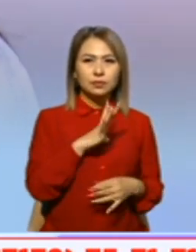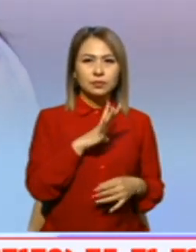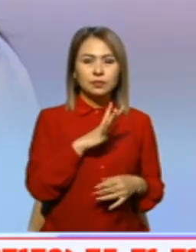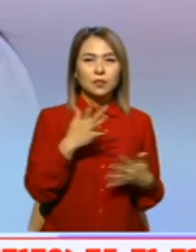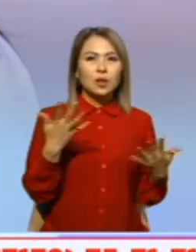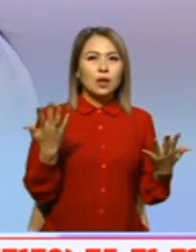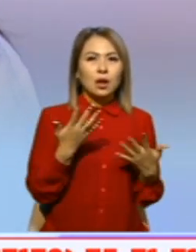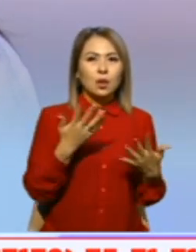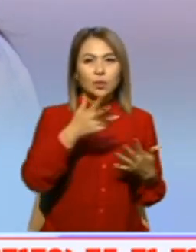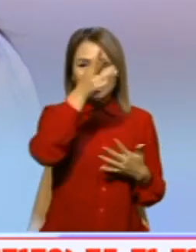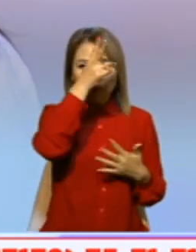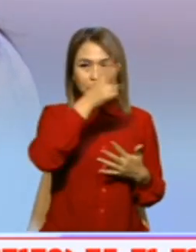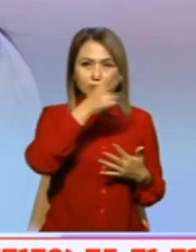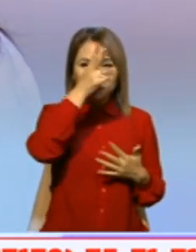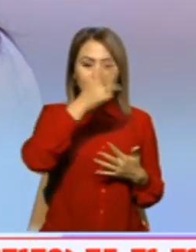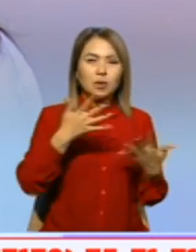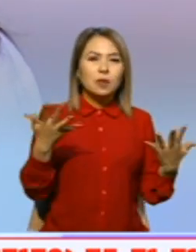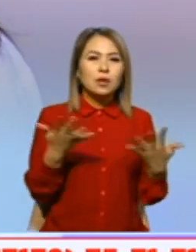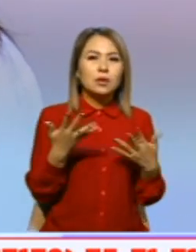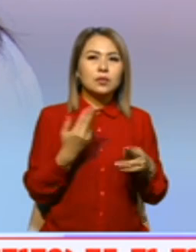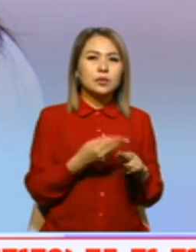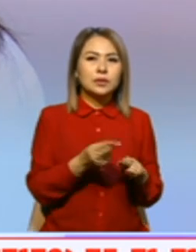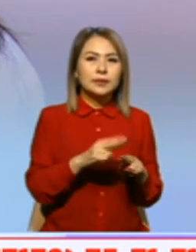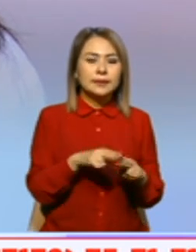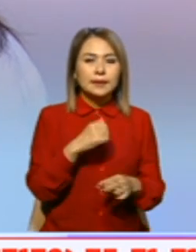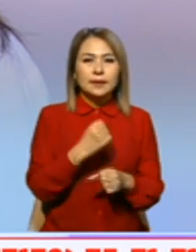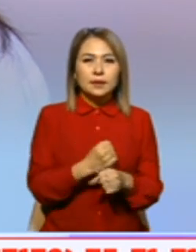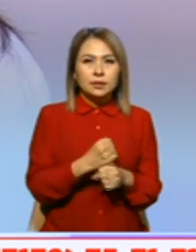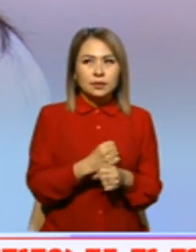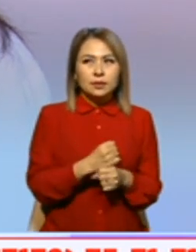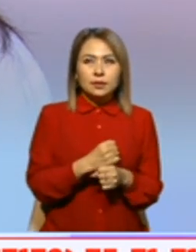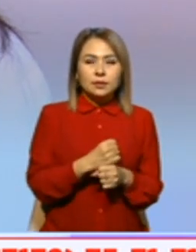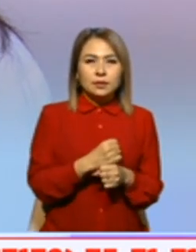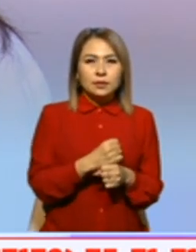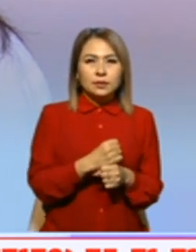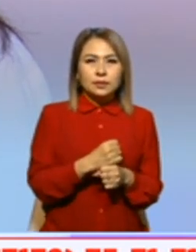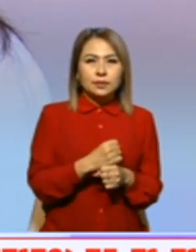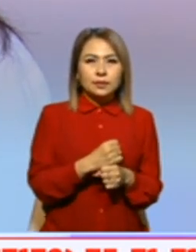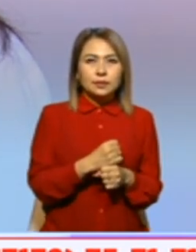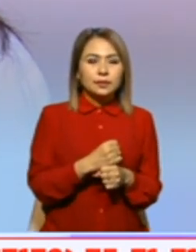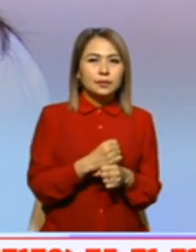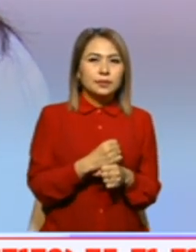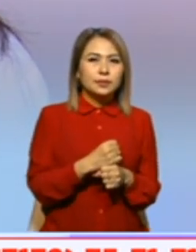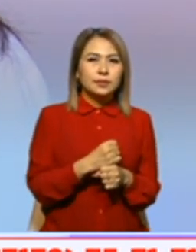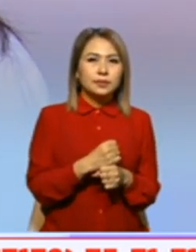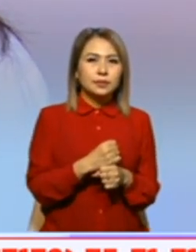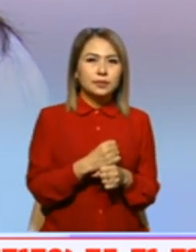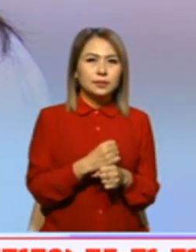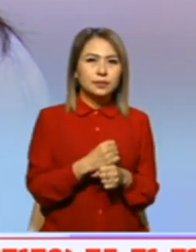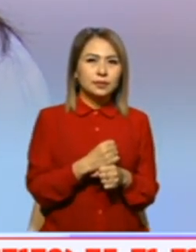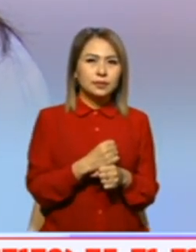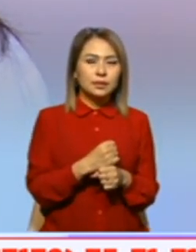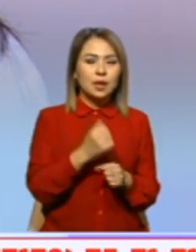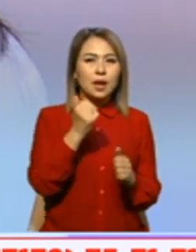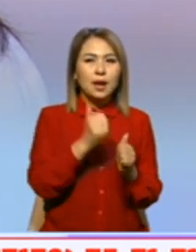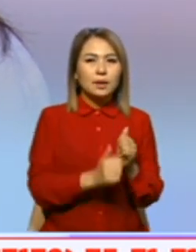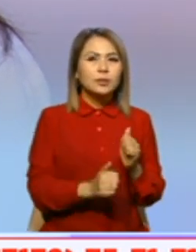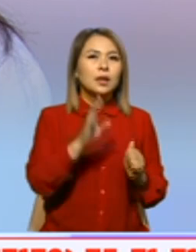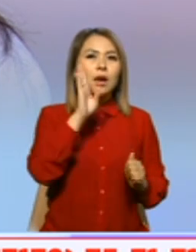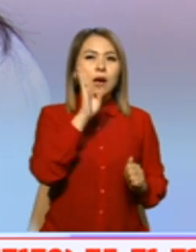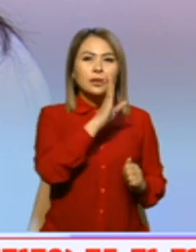қай триместрда қандай не үшін жасалынатын. Енді айта кететін болсақ, бұл әрбір ана